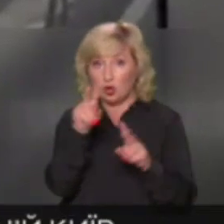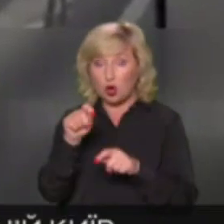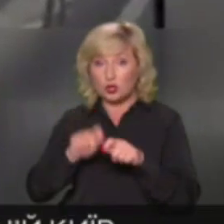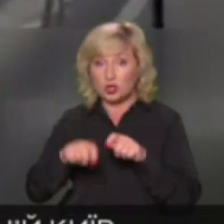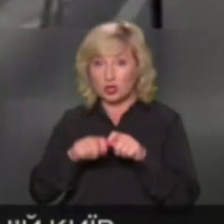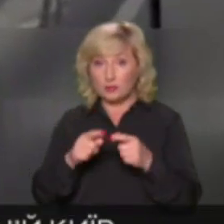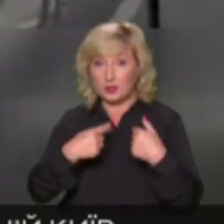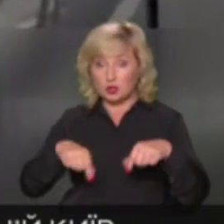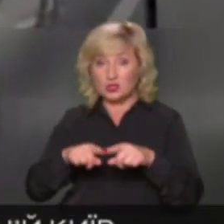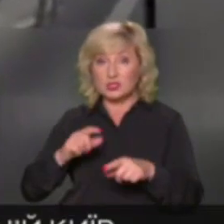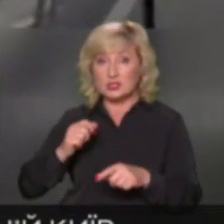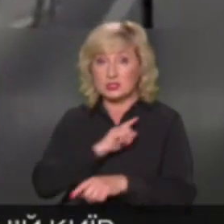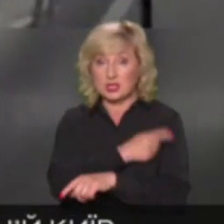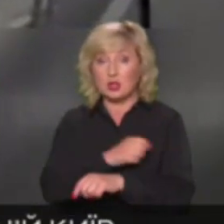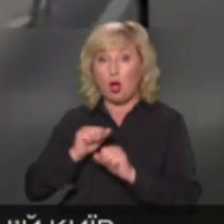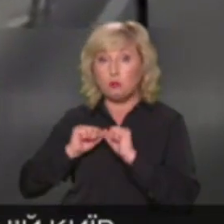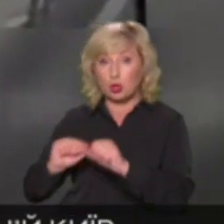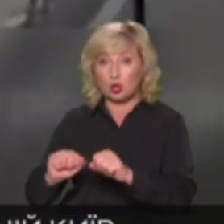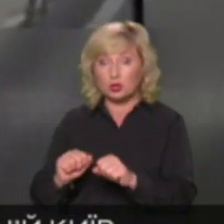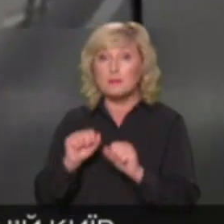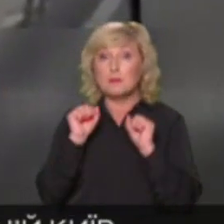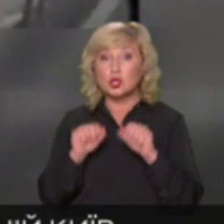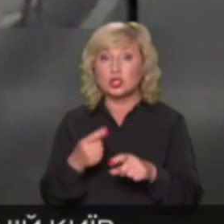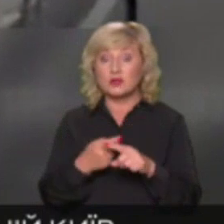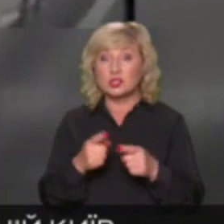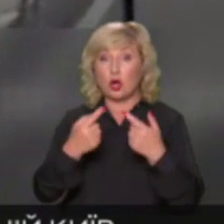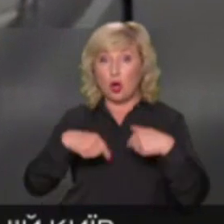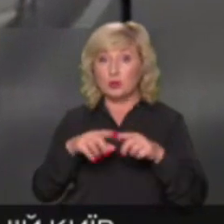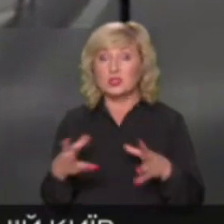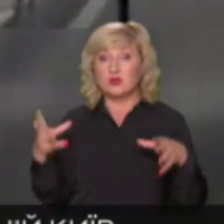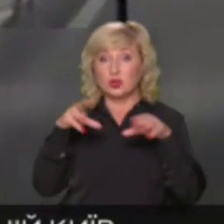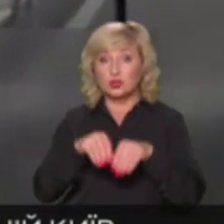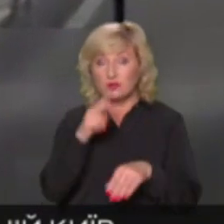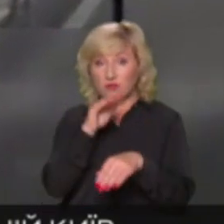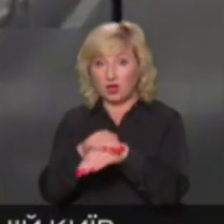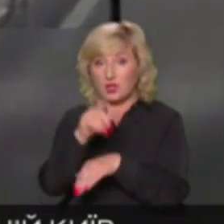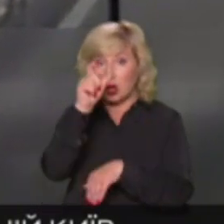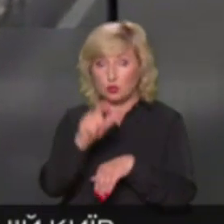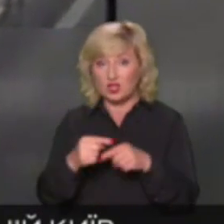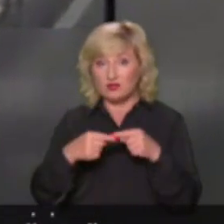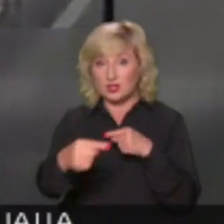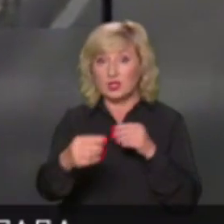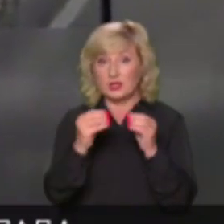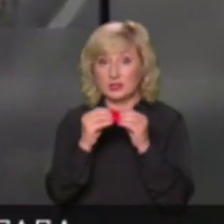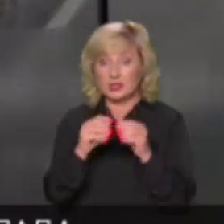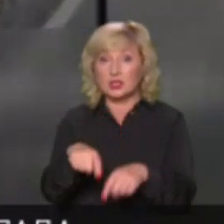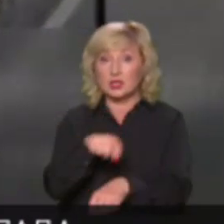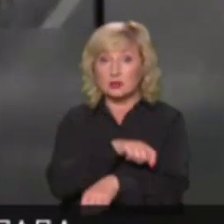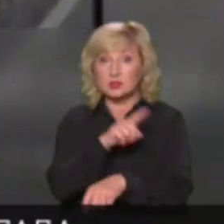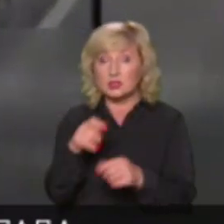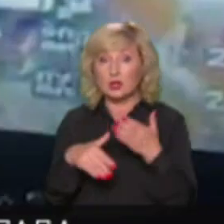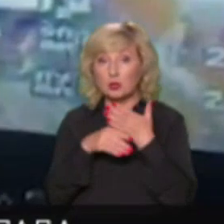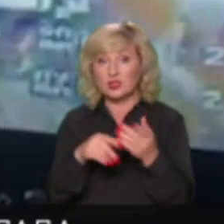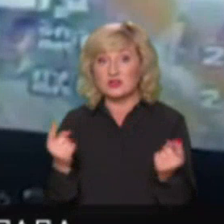підрозділів Сил оборони, йдеться у повідомленні. Можливості цього комплексу включають виявлення людини на відстані до 10 кілометрів за допомогою